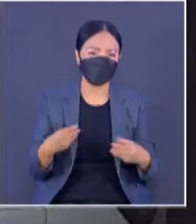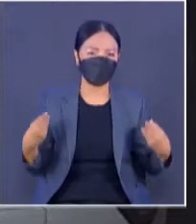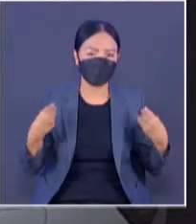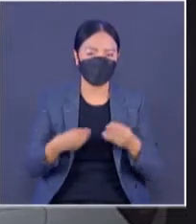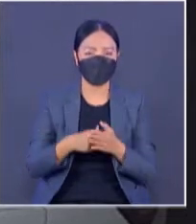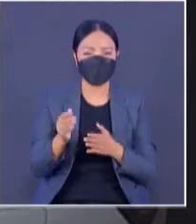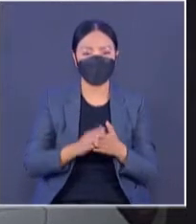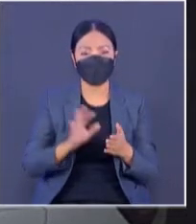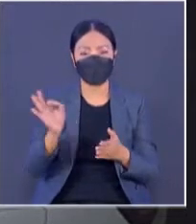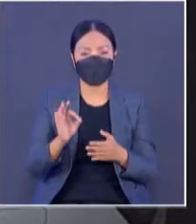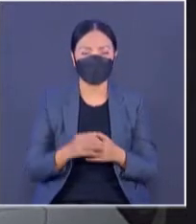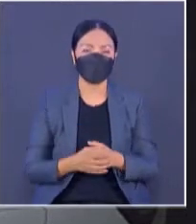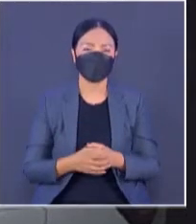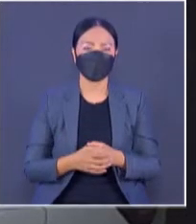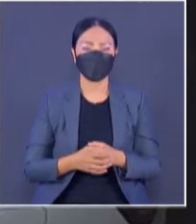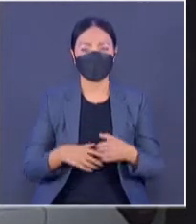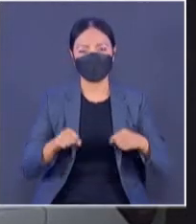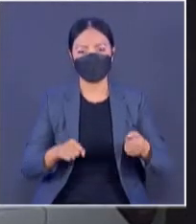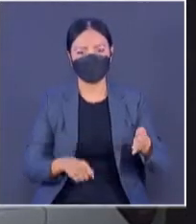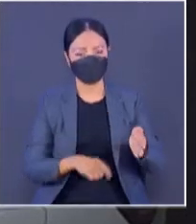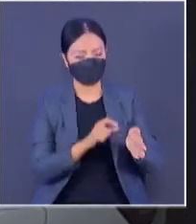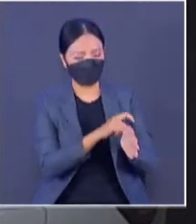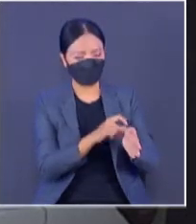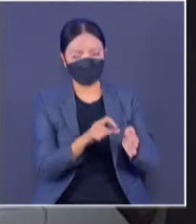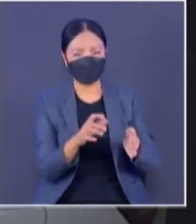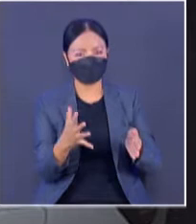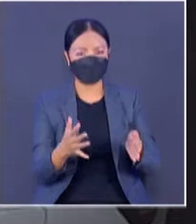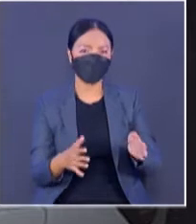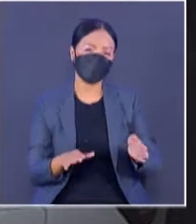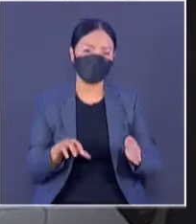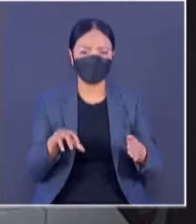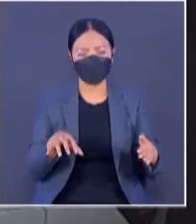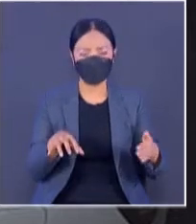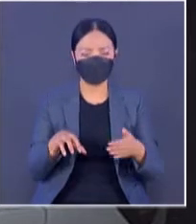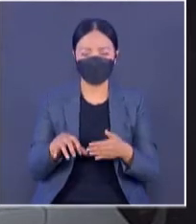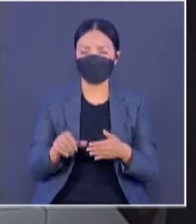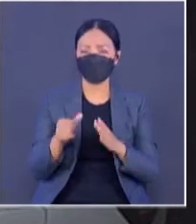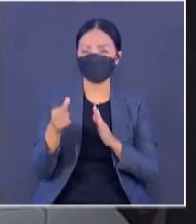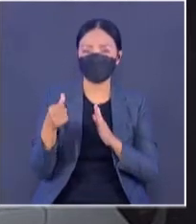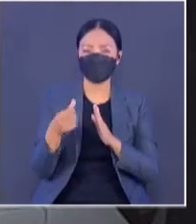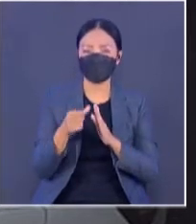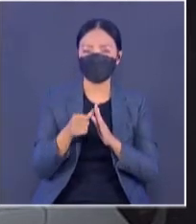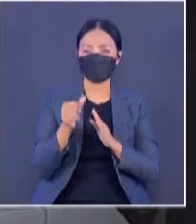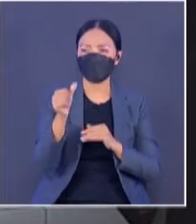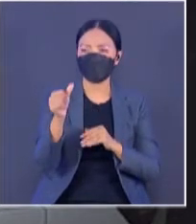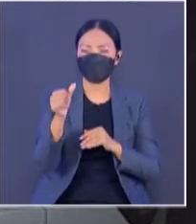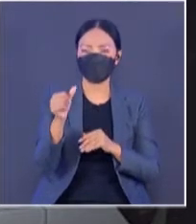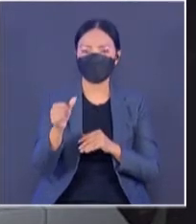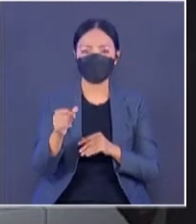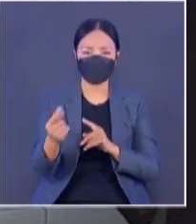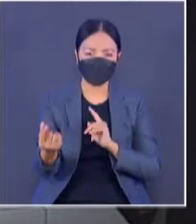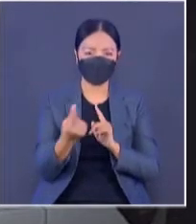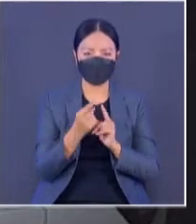ขับขี่รถจักรยานยนต์ไม่ทราบยี่ห้อและทะเบียนตรงเข้ามาจอดหน้าบ้านกดกริ่งเรียกเจ้าของบ้านออกมาพูดคุยประม